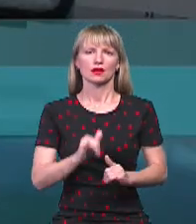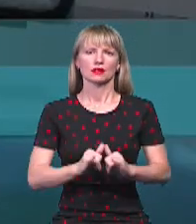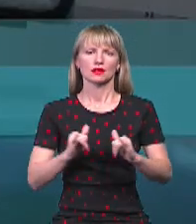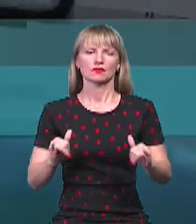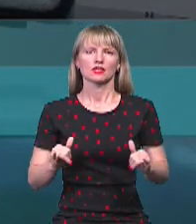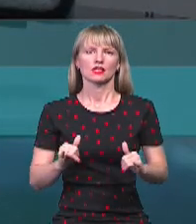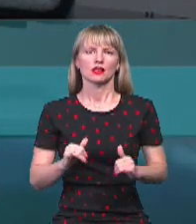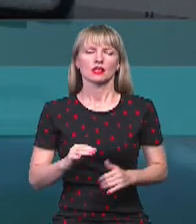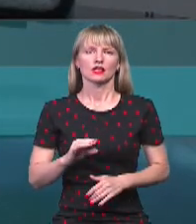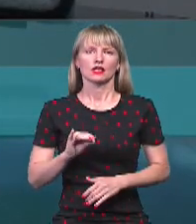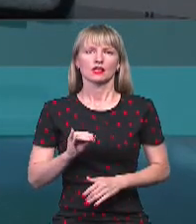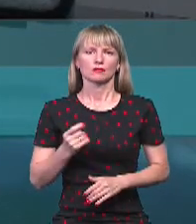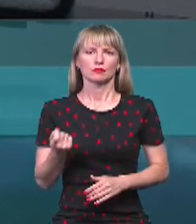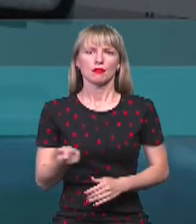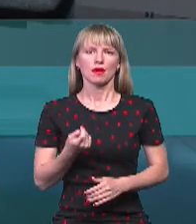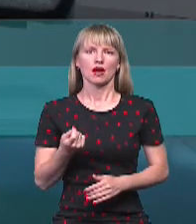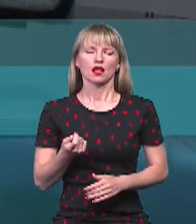да, вот немного.